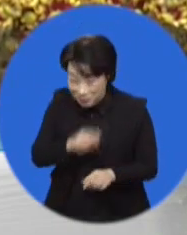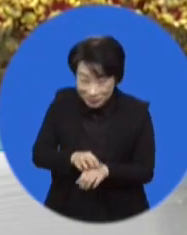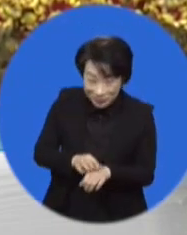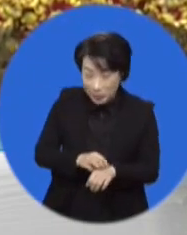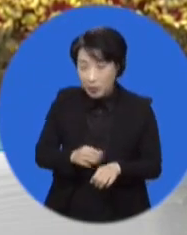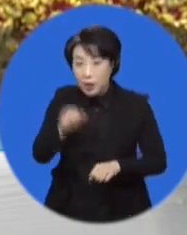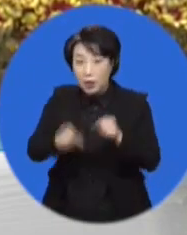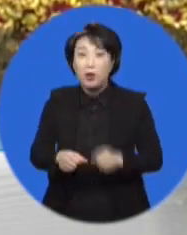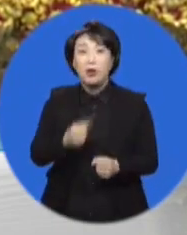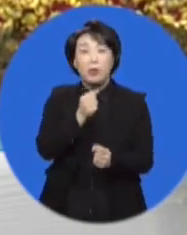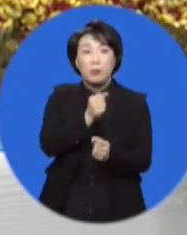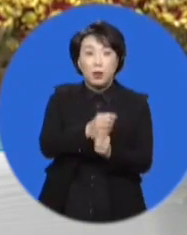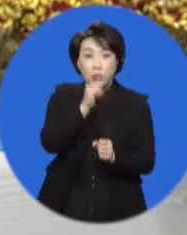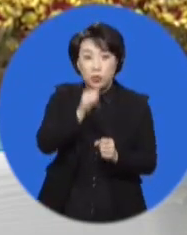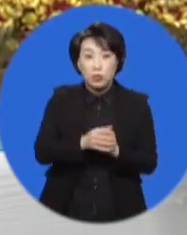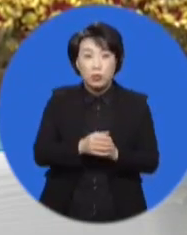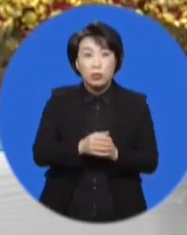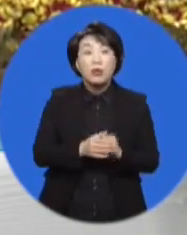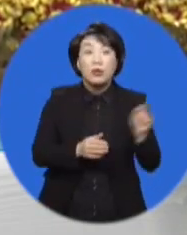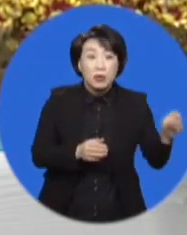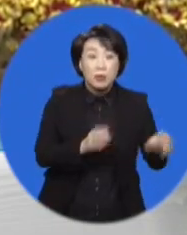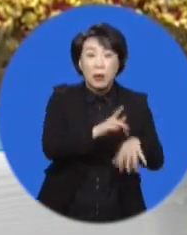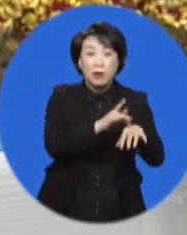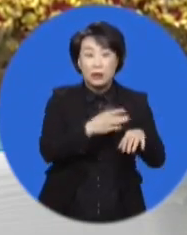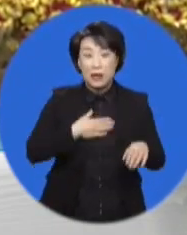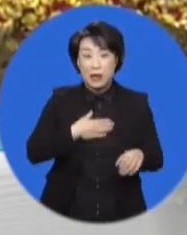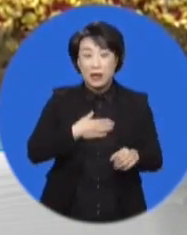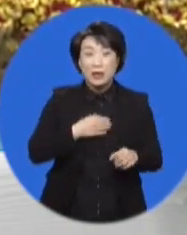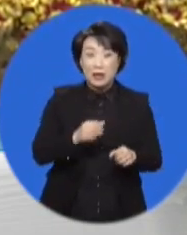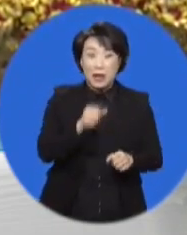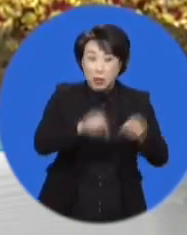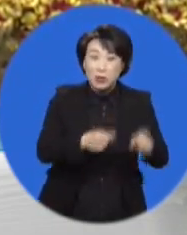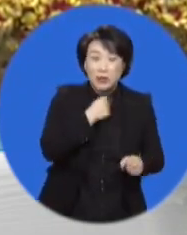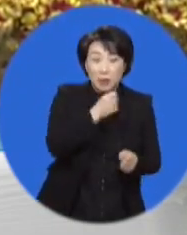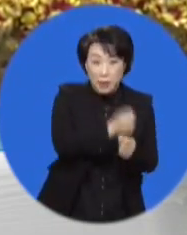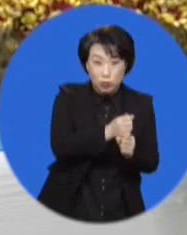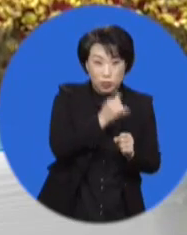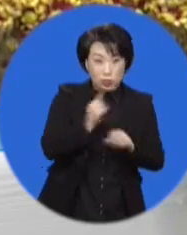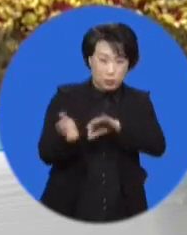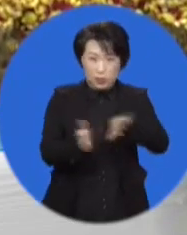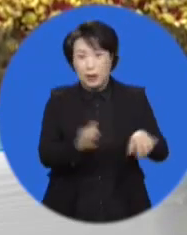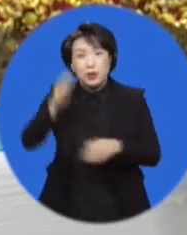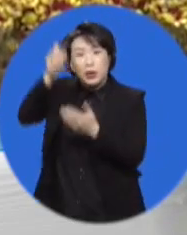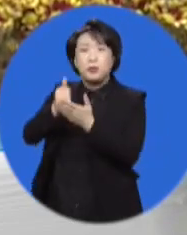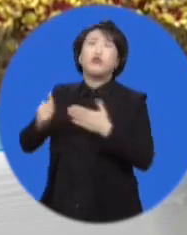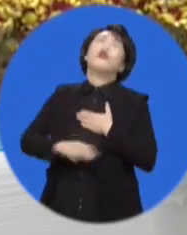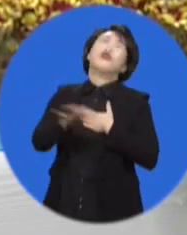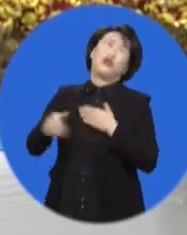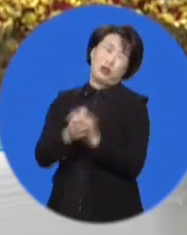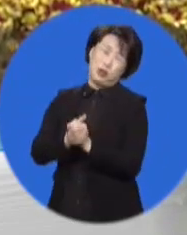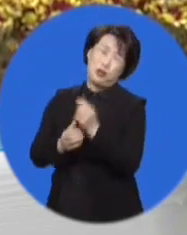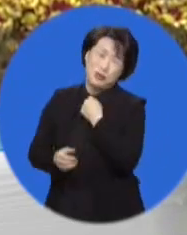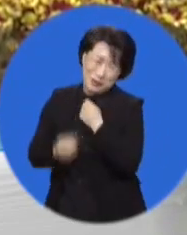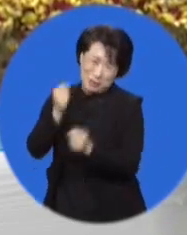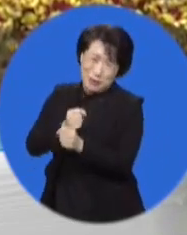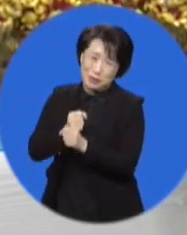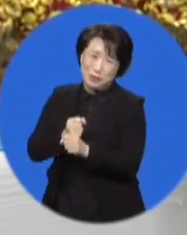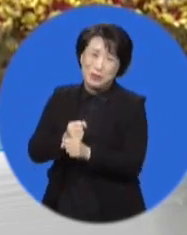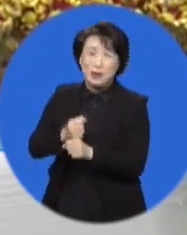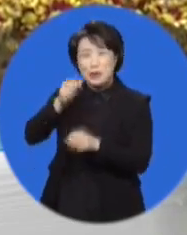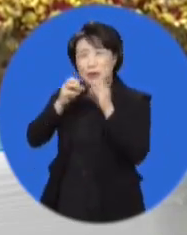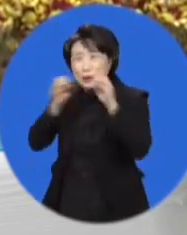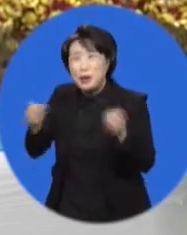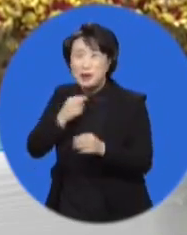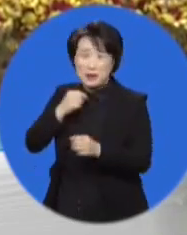알아. 하고 싶도록 만들고 성령님 누리를 기도하고 싶도록 만들고 전도하고 싶도록 만들고